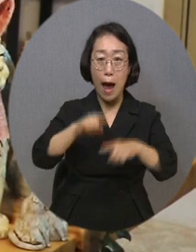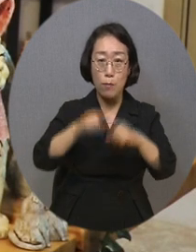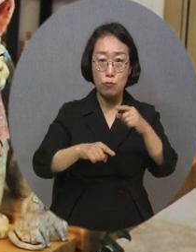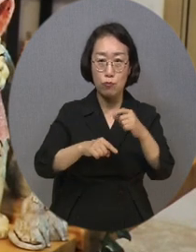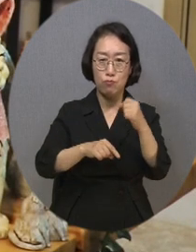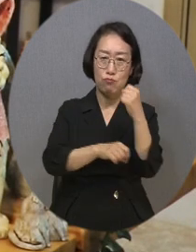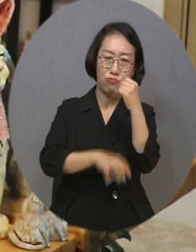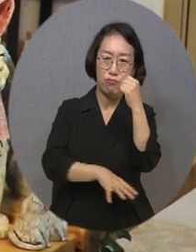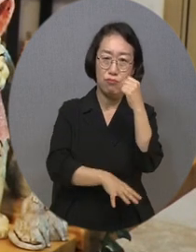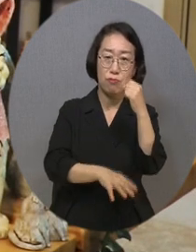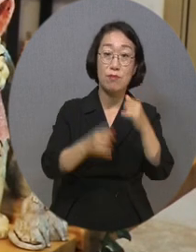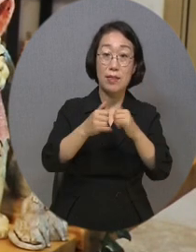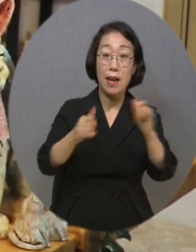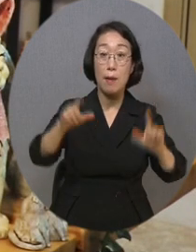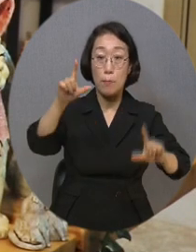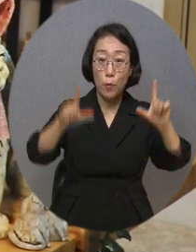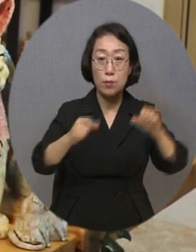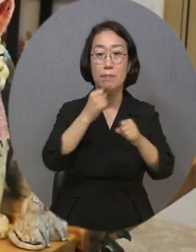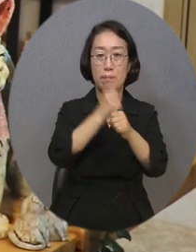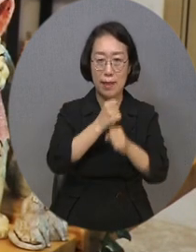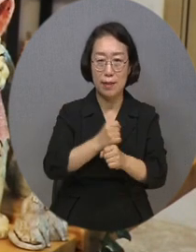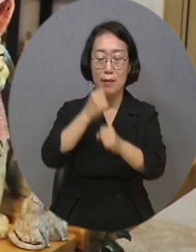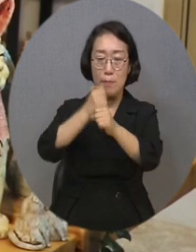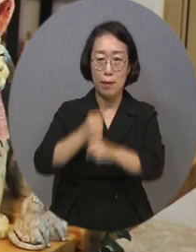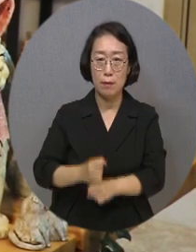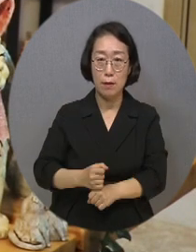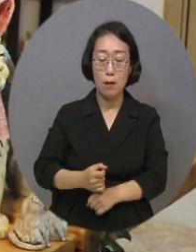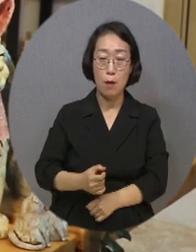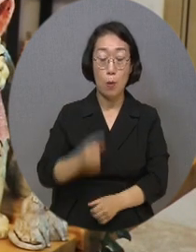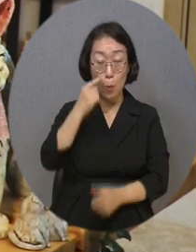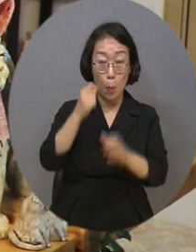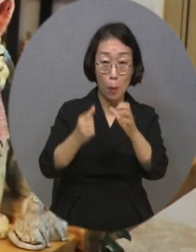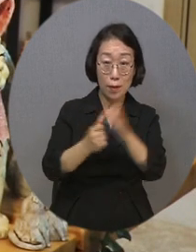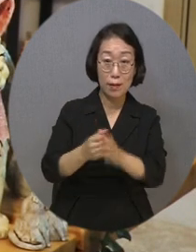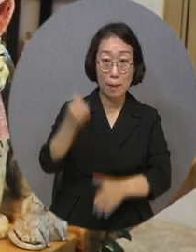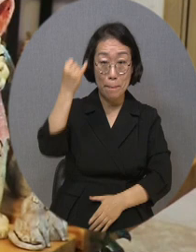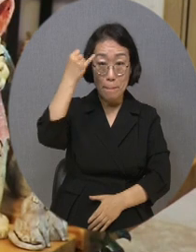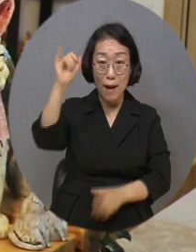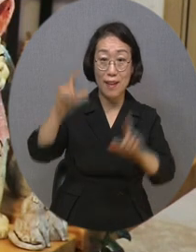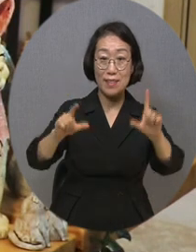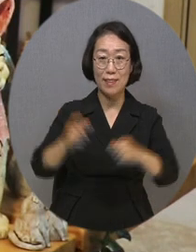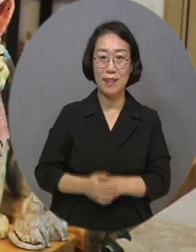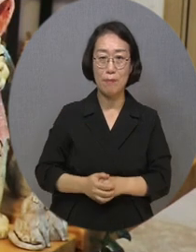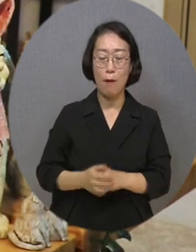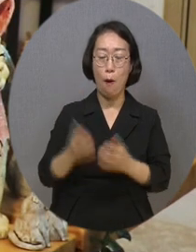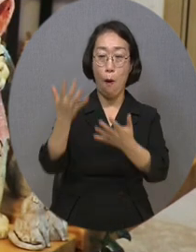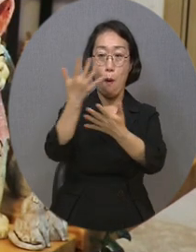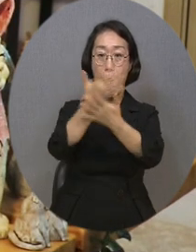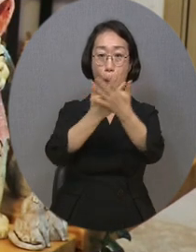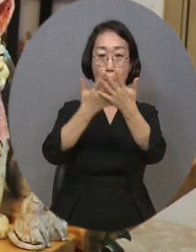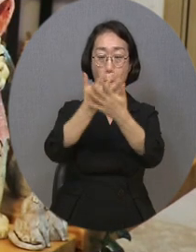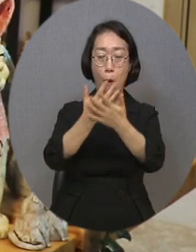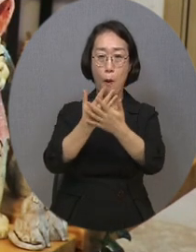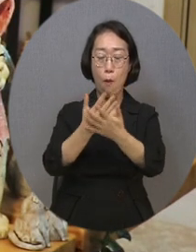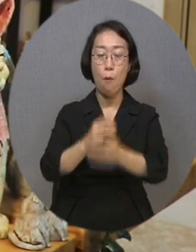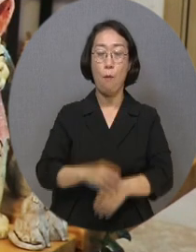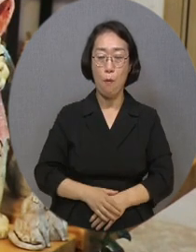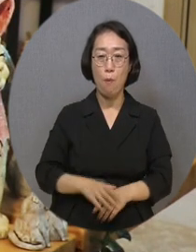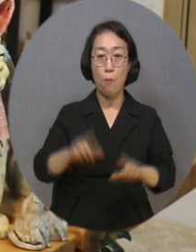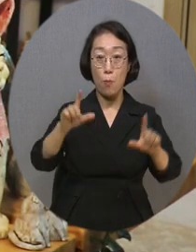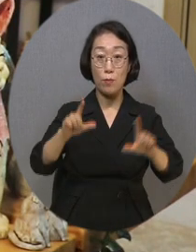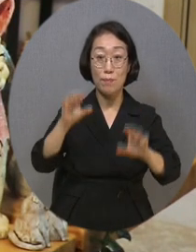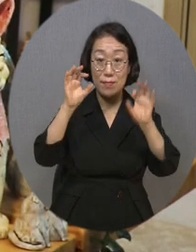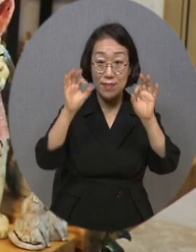표출합니다. 독창성과 창의력이 돋보이는 작품들은 몽환적이고 신비롭게 보이며 보는 이로